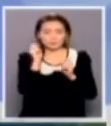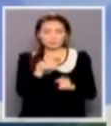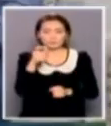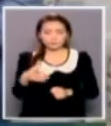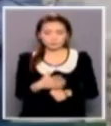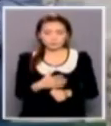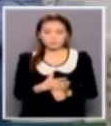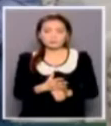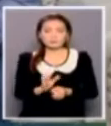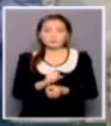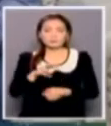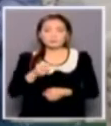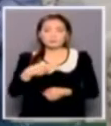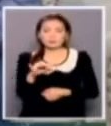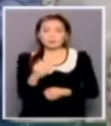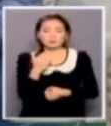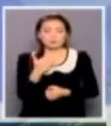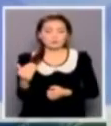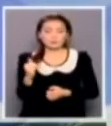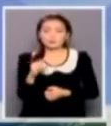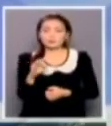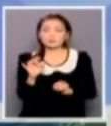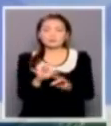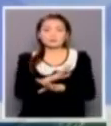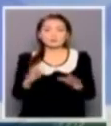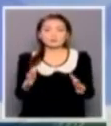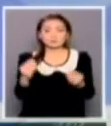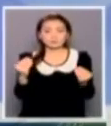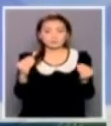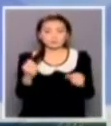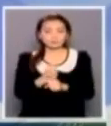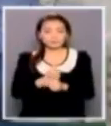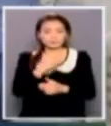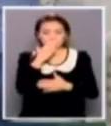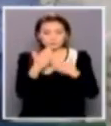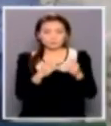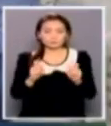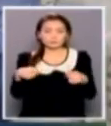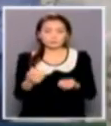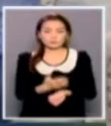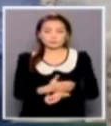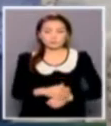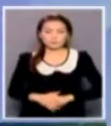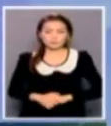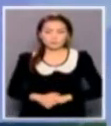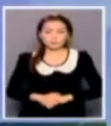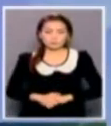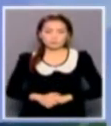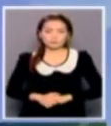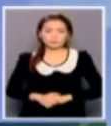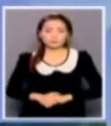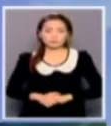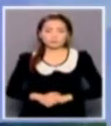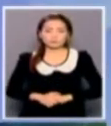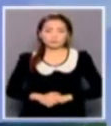лауреаты публицист Амангелді Кеңшілікұлы Жұмекен ақынның «Қоңыр» атты туындысын оқып көрерменге ұсынды. «Қоңыр шешем,